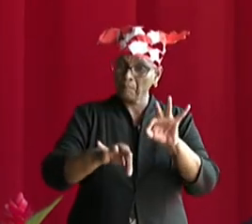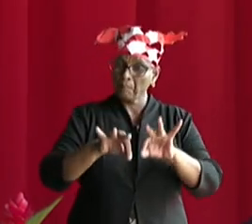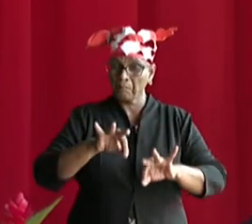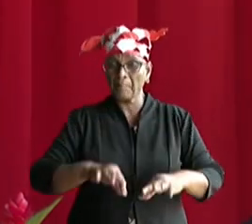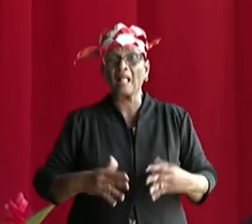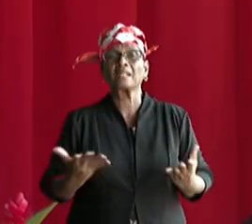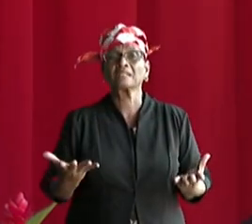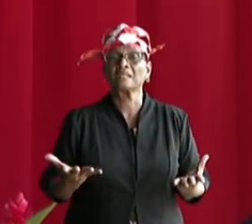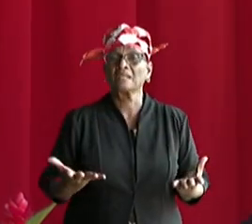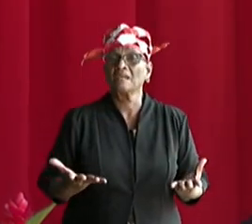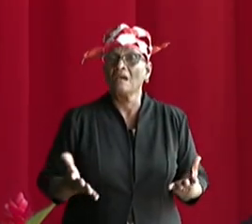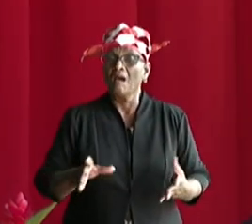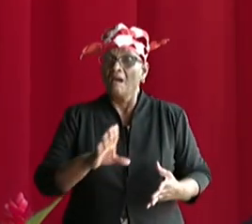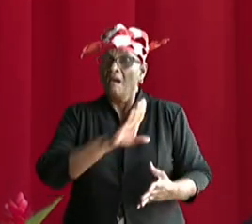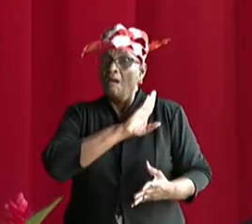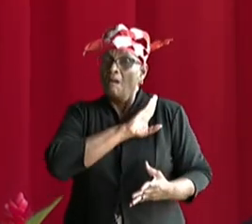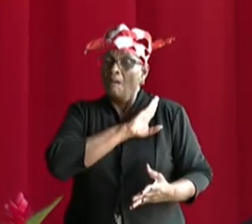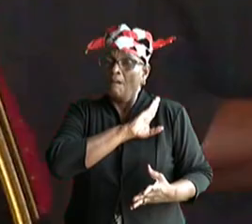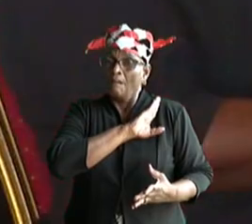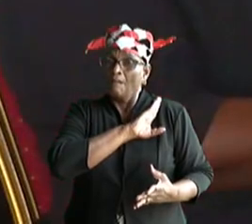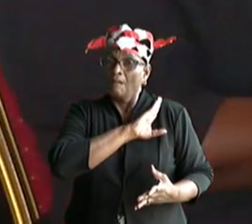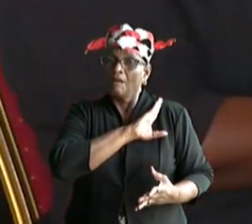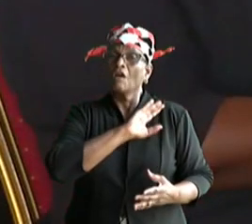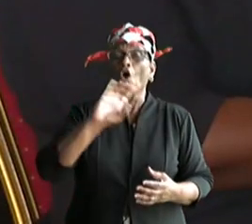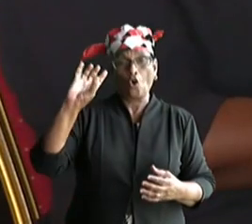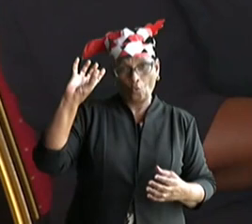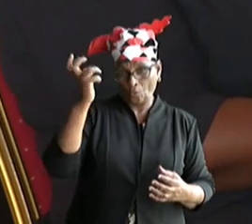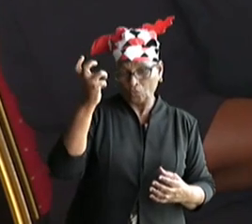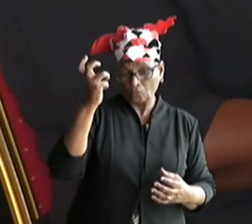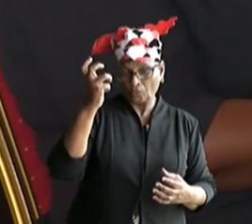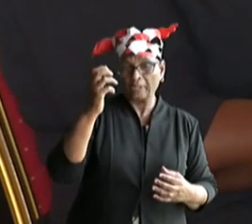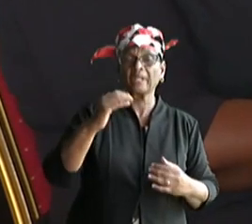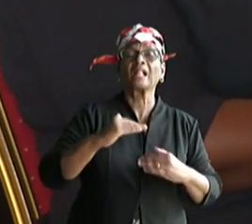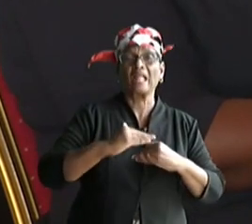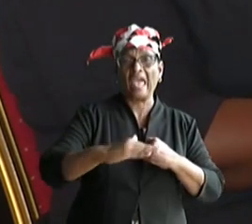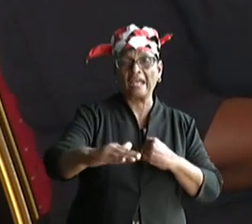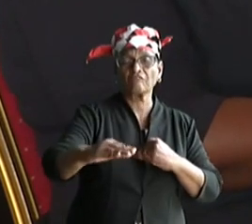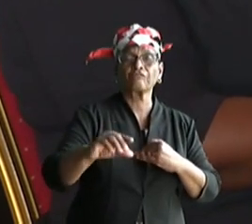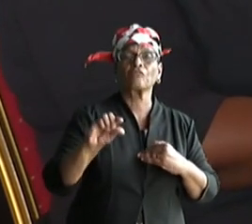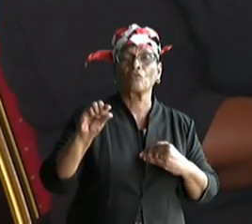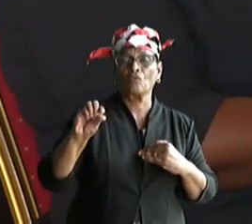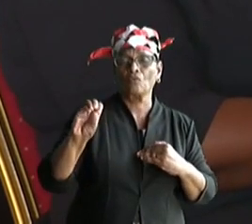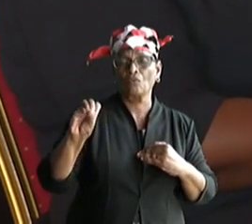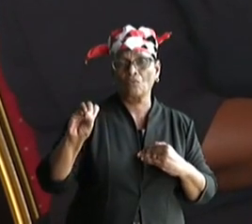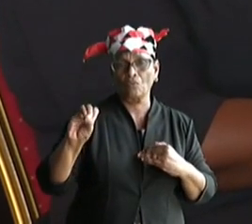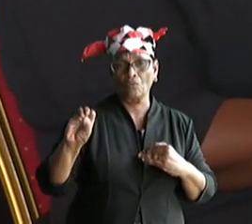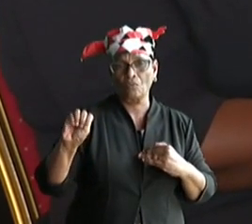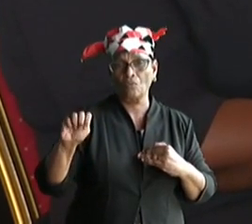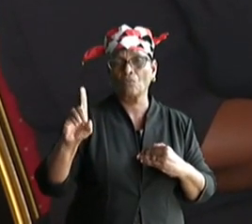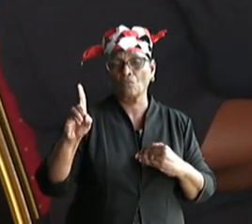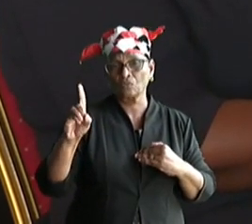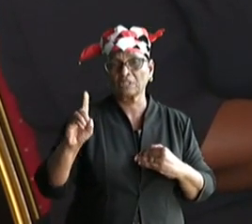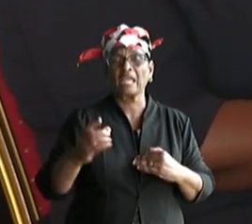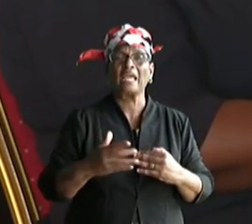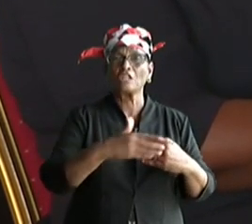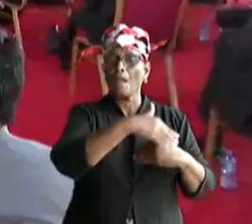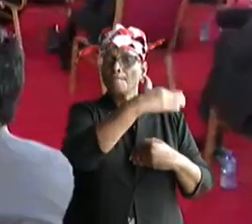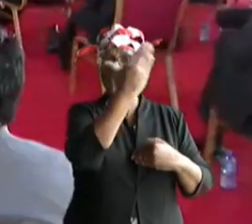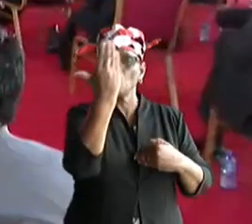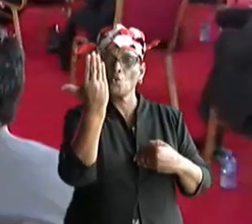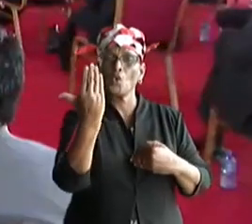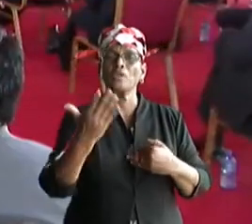agrarisch gebied en op het gebied van ons cultureel erfgoed, op natuurbehoud en milieubeheer, op